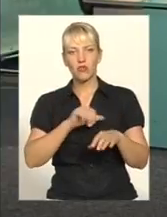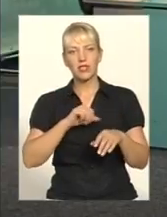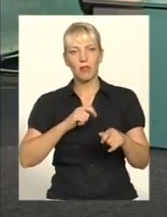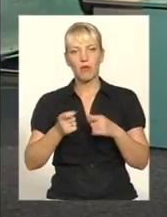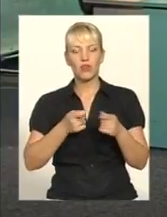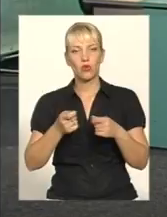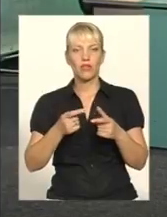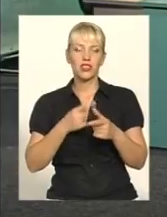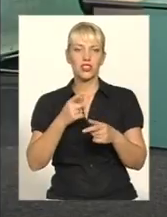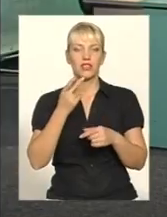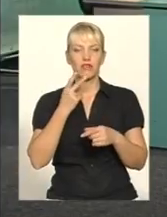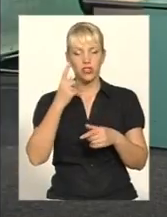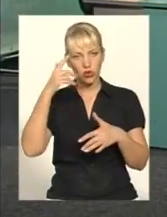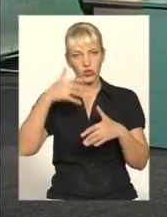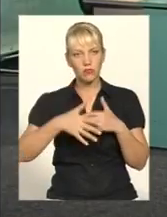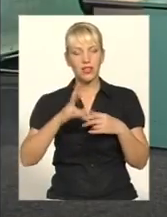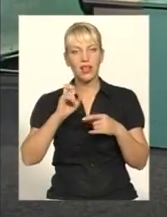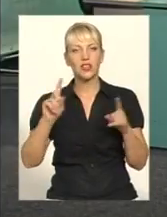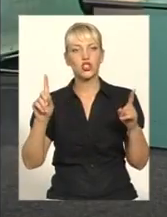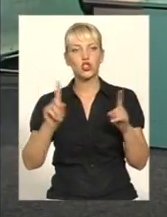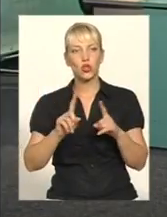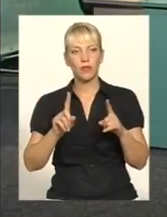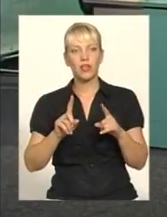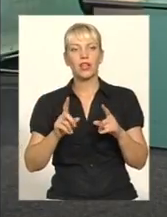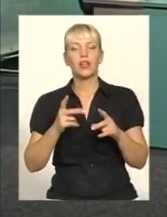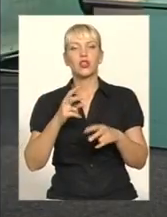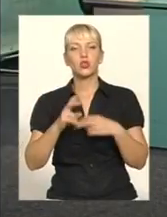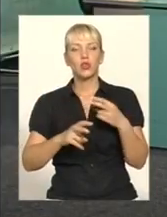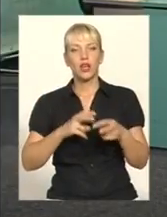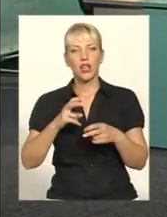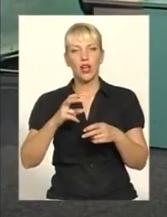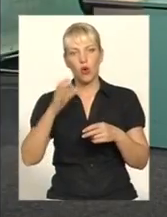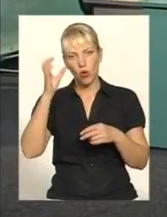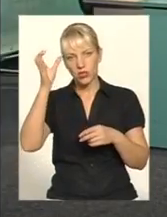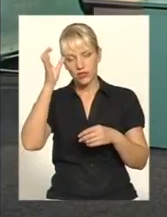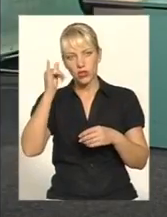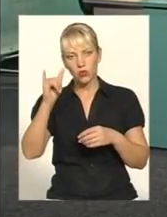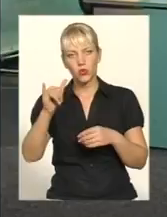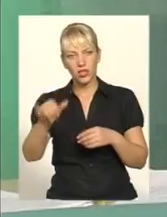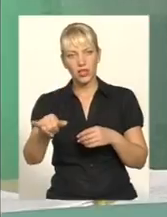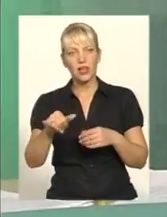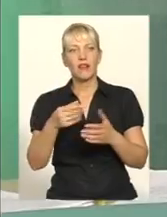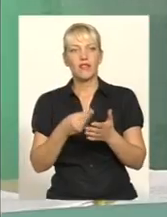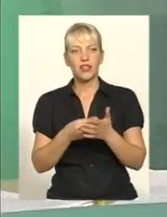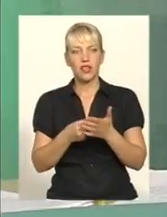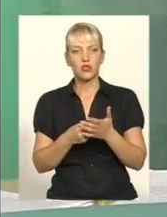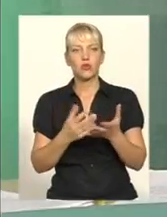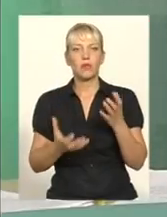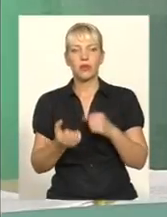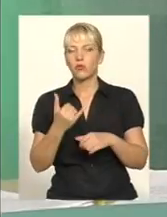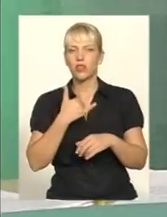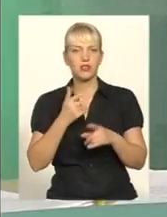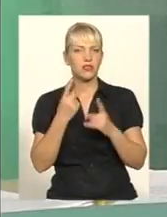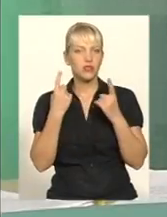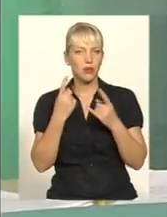вони розуміють, на що шукає освіта в них фінансової підтримки? Ну, такої особливої проблеми у нас